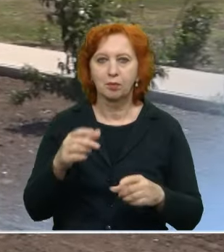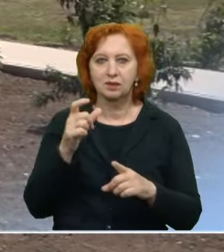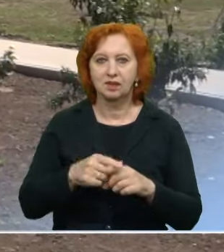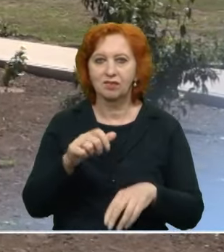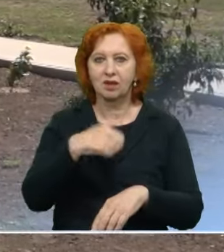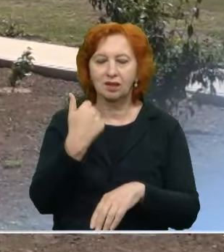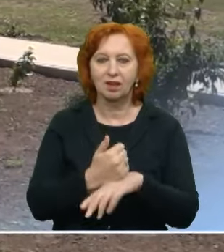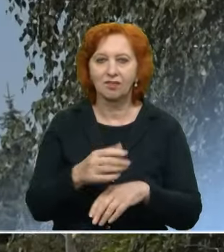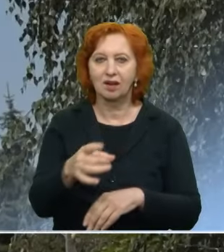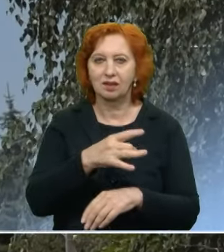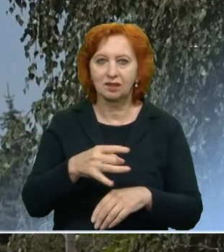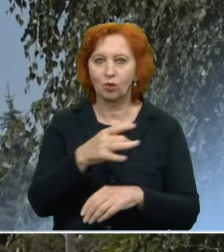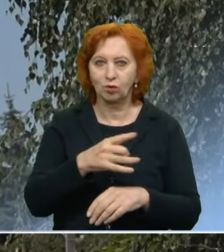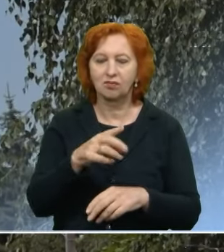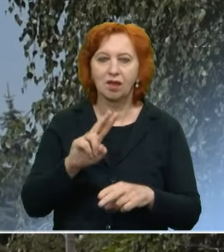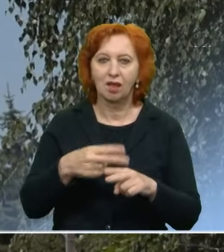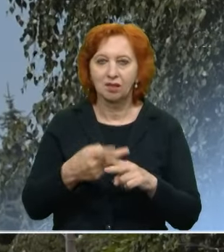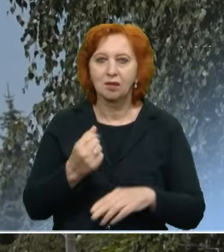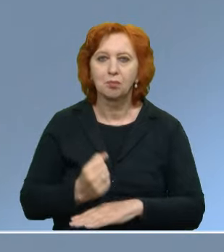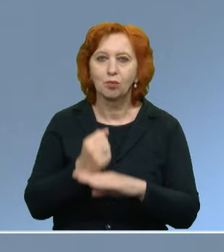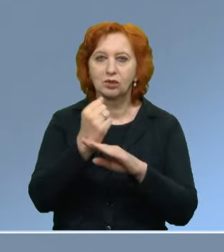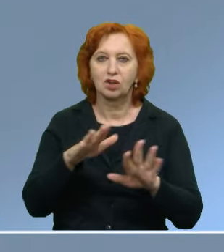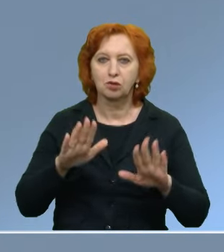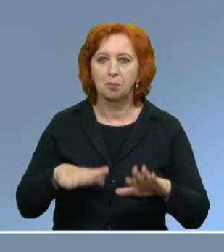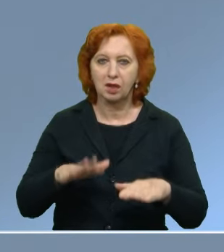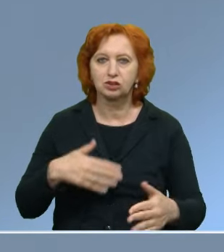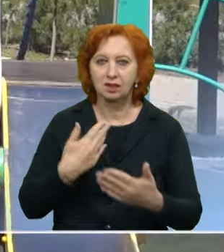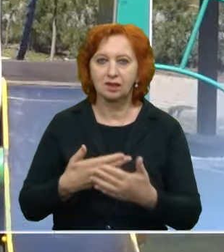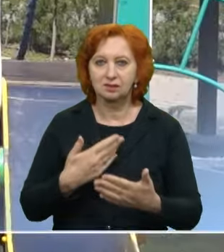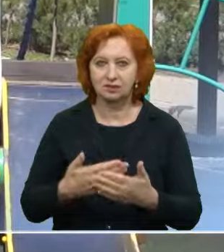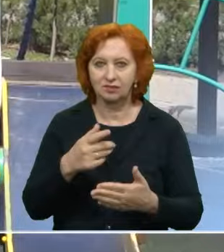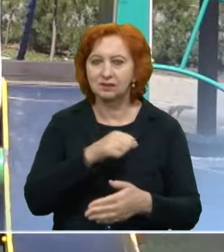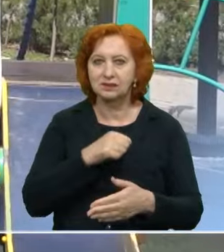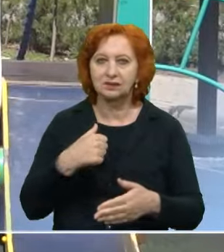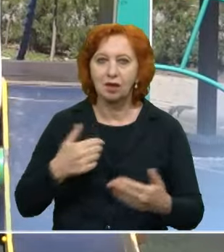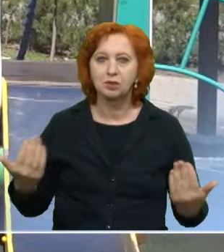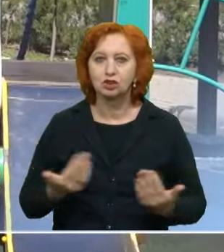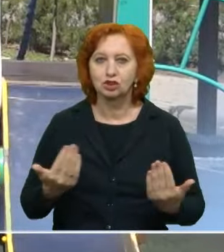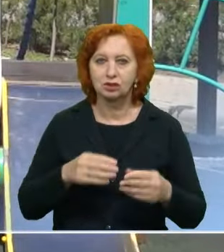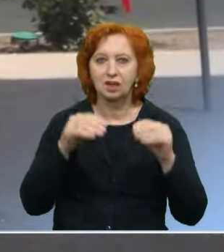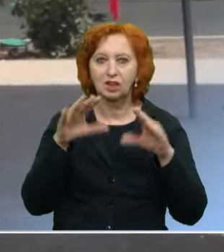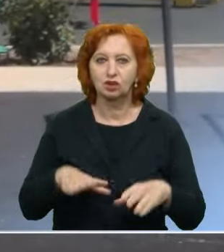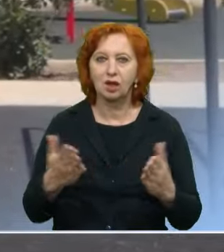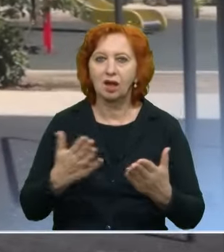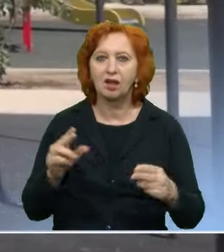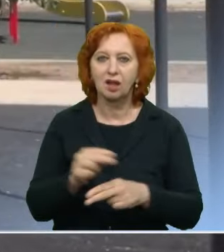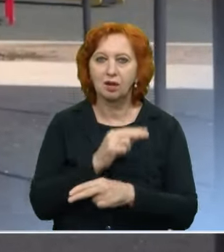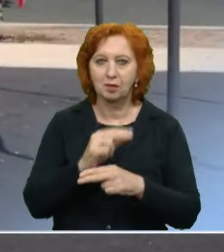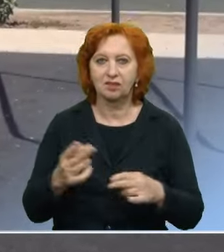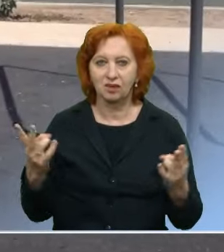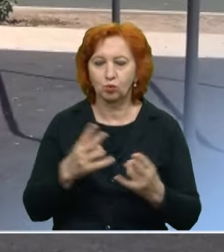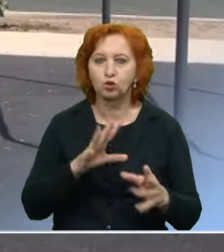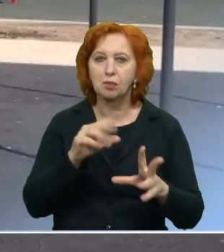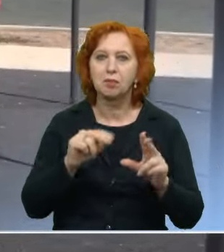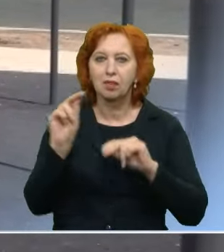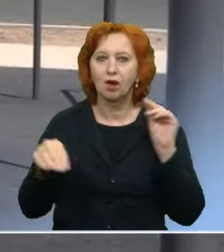проект «Сделаем вместе» – это механизм поддержки местных инициатив. Ведь сами жители решают, какие объекты нужно отремонтировать, благоустроить